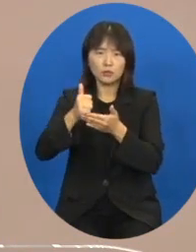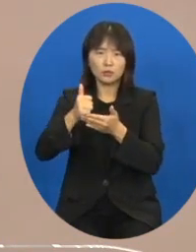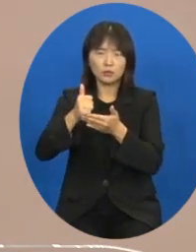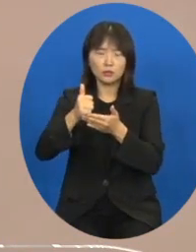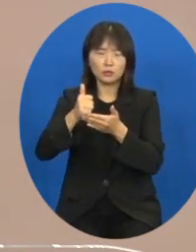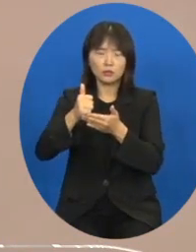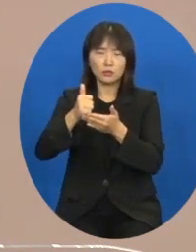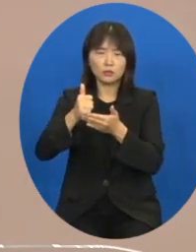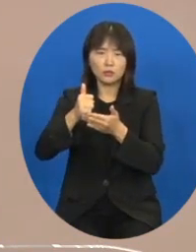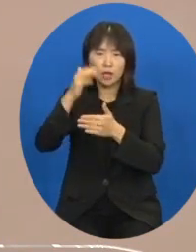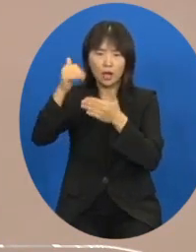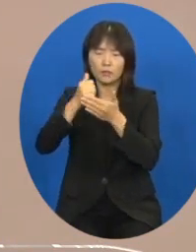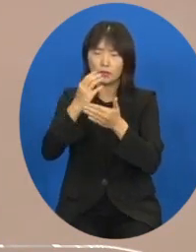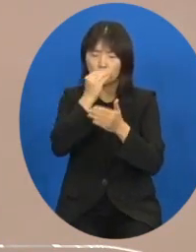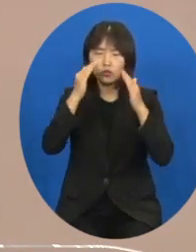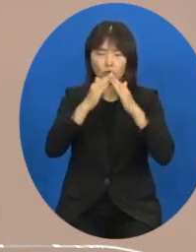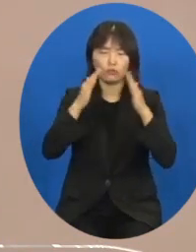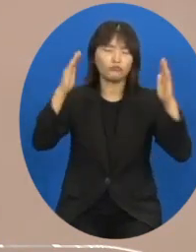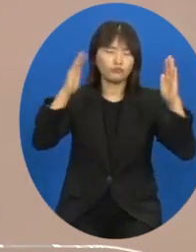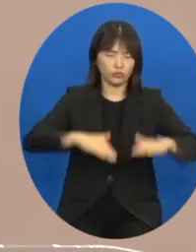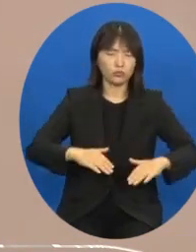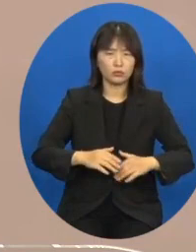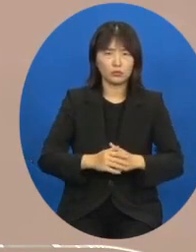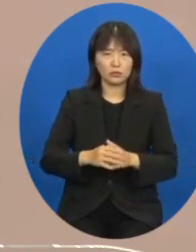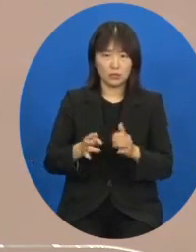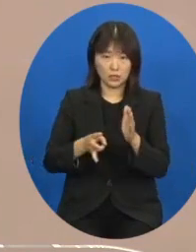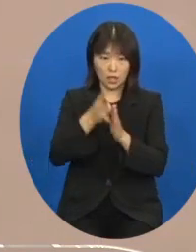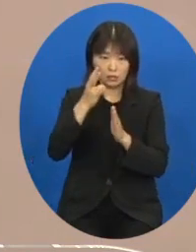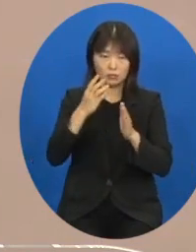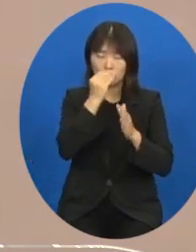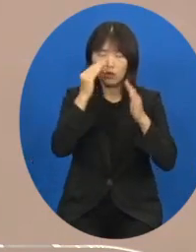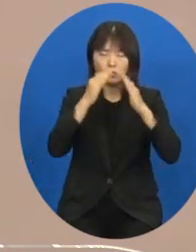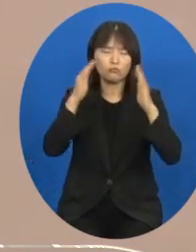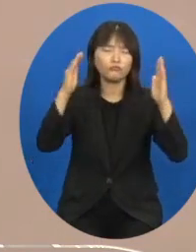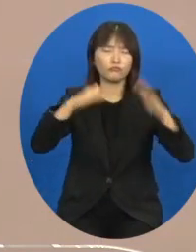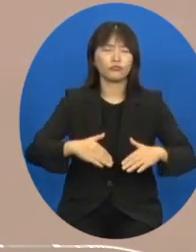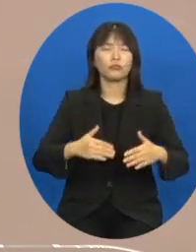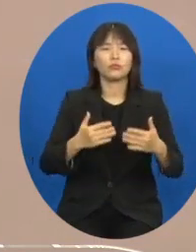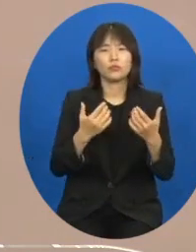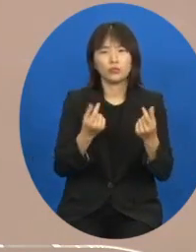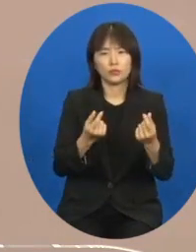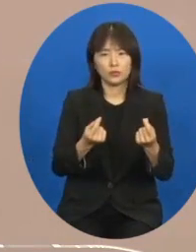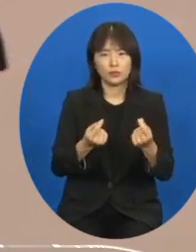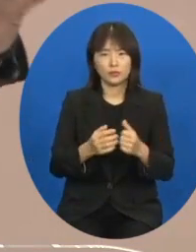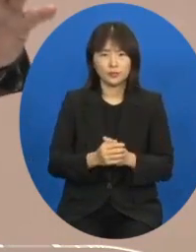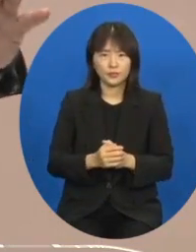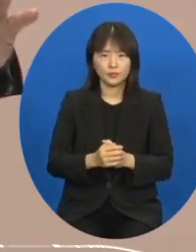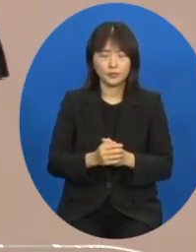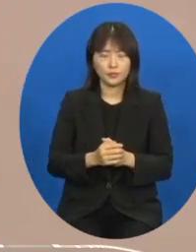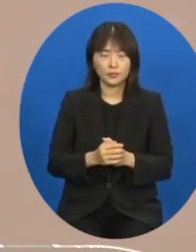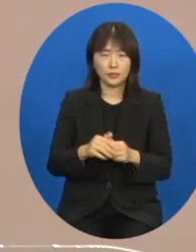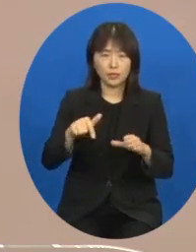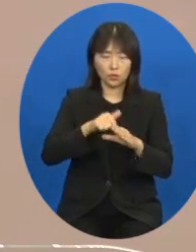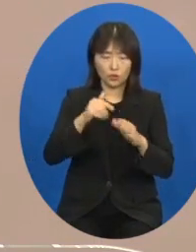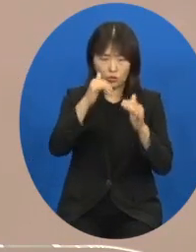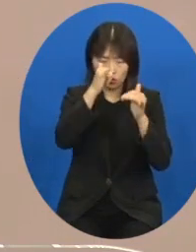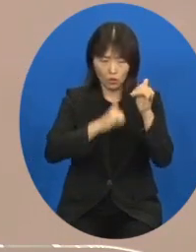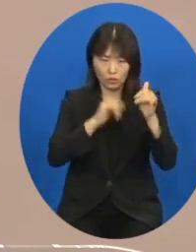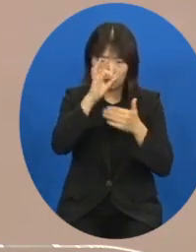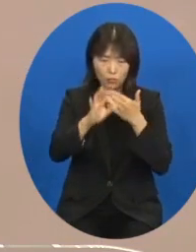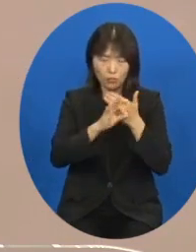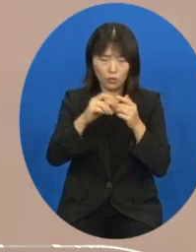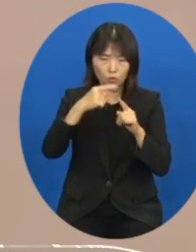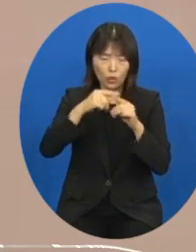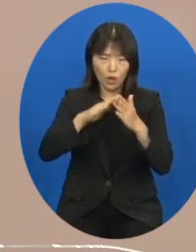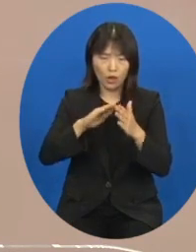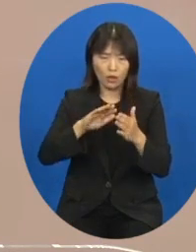성전도 무너뜨리십니다. 예루살렘 성전이 무너졌잖아요. 기독교 역사를 보면 교회가